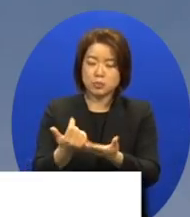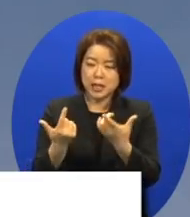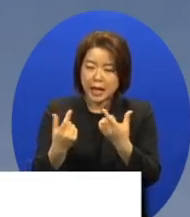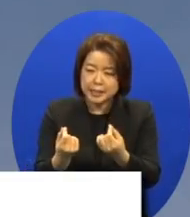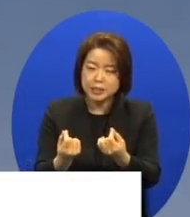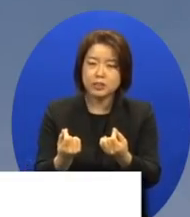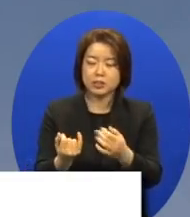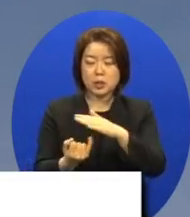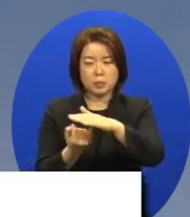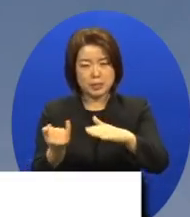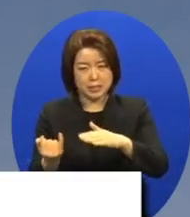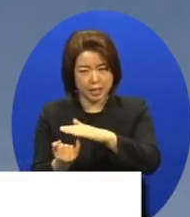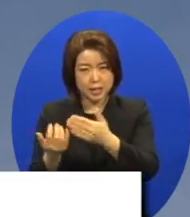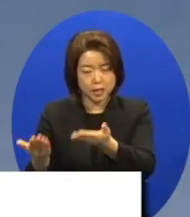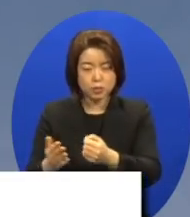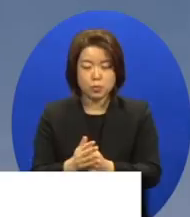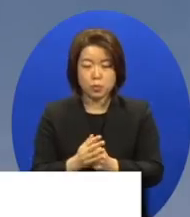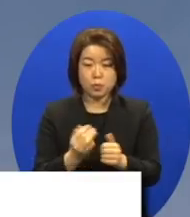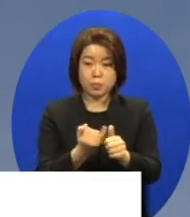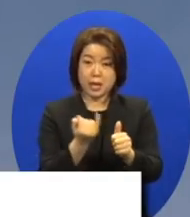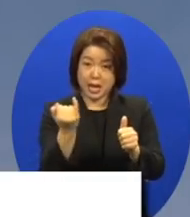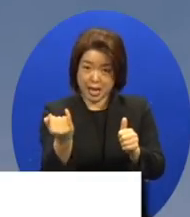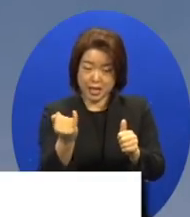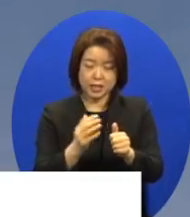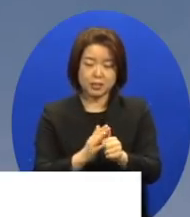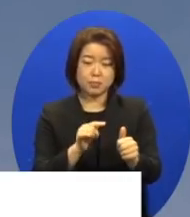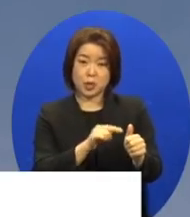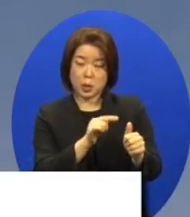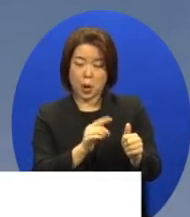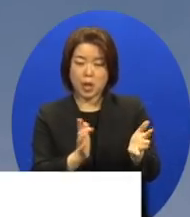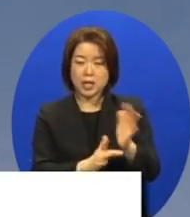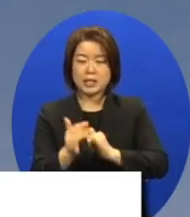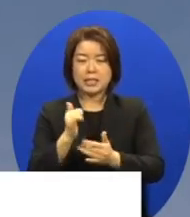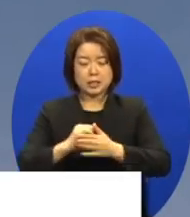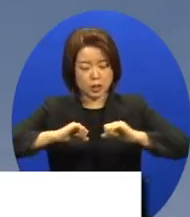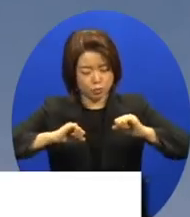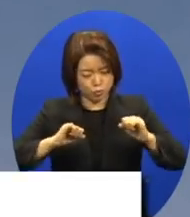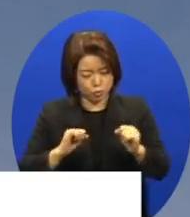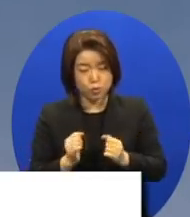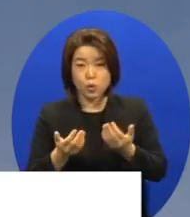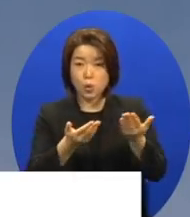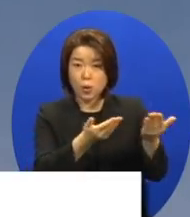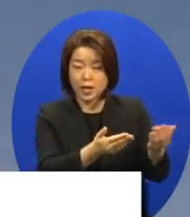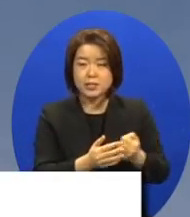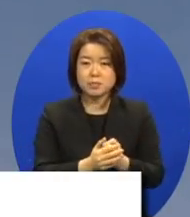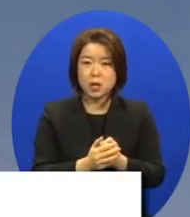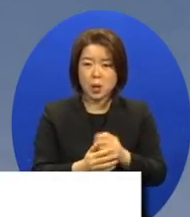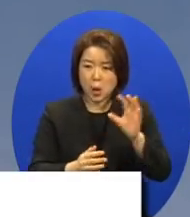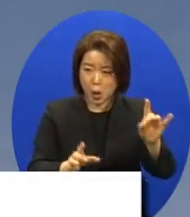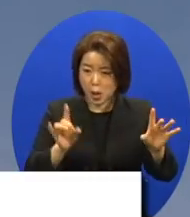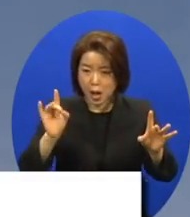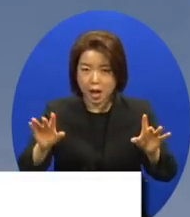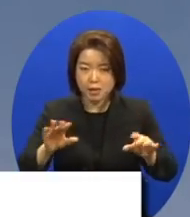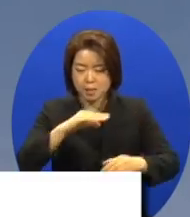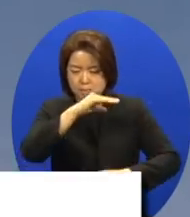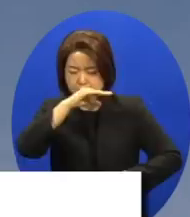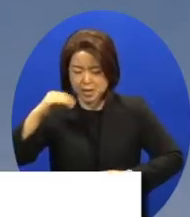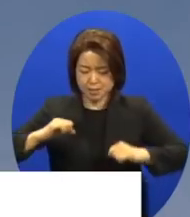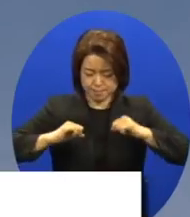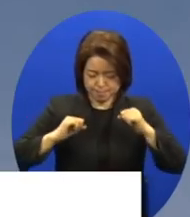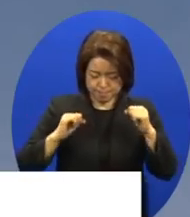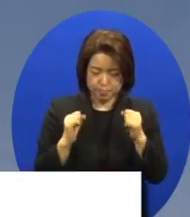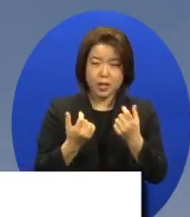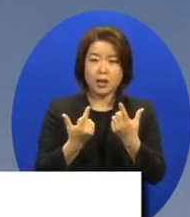아내는 남편을 예수님께 하듯이 순종하면 그 하나씩만 제대로 지키면